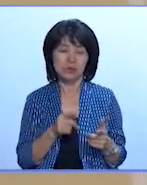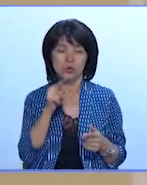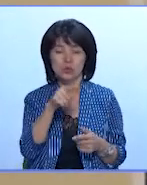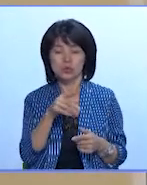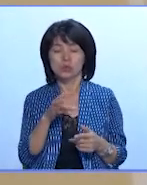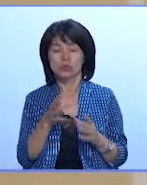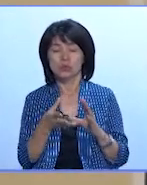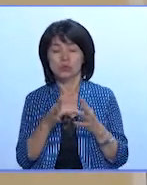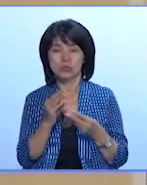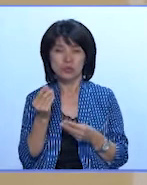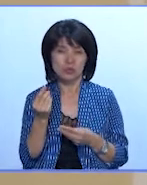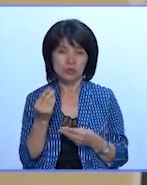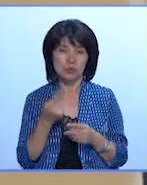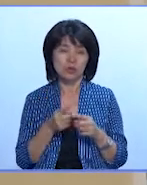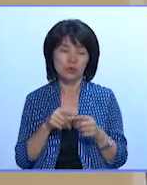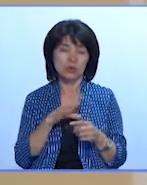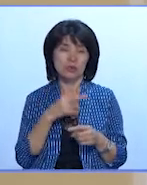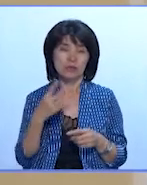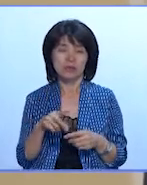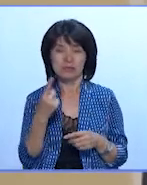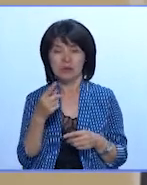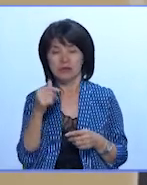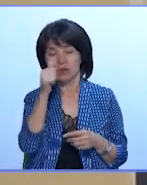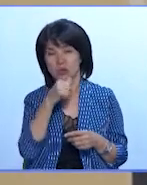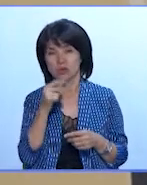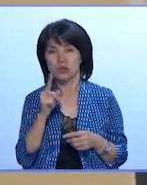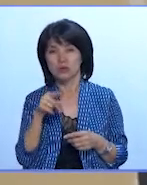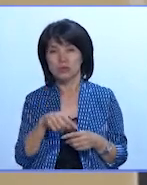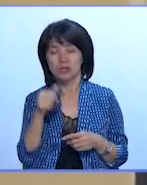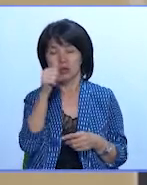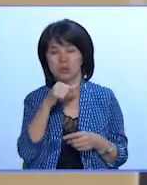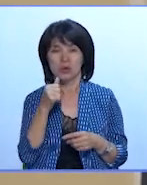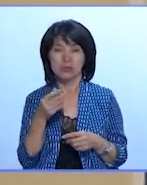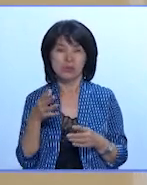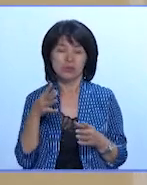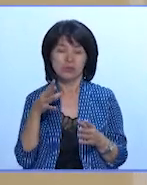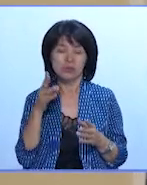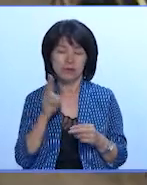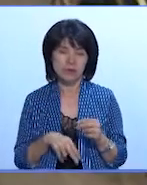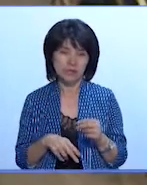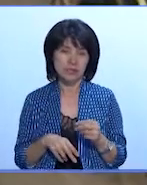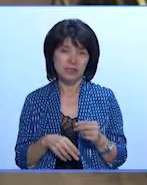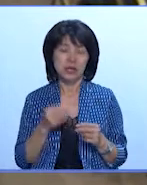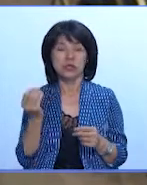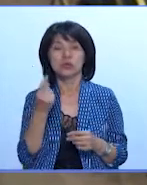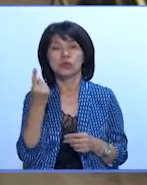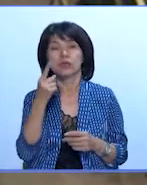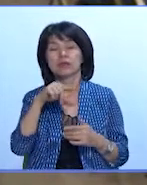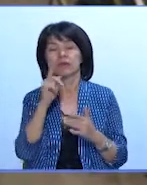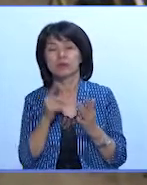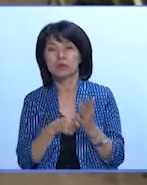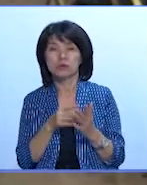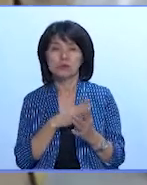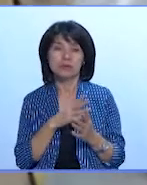которая была заложена до 21 год чтобы ее в этом году уже завершить еще один вопрос обсудили на заседании